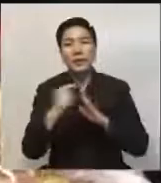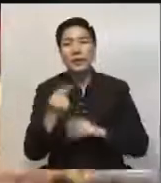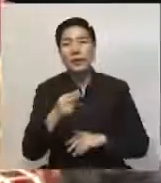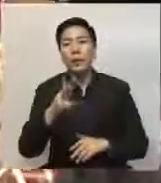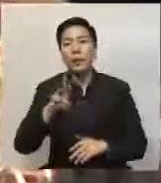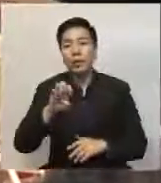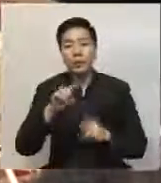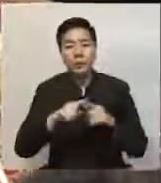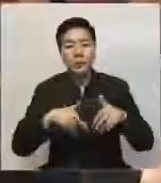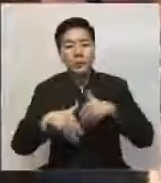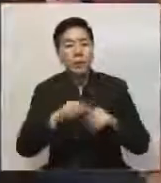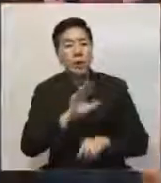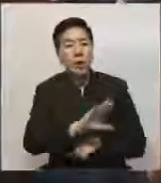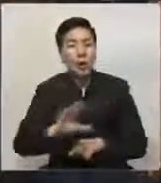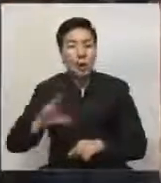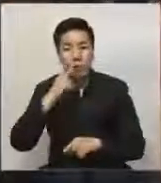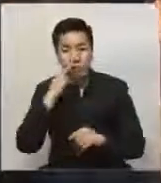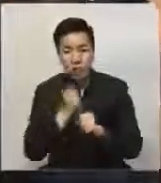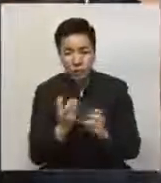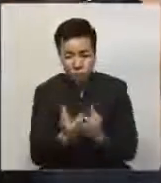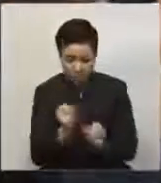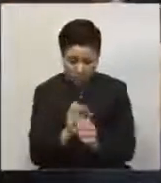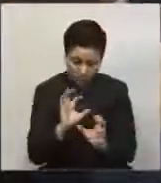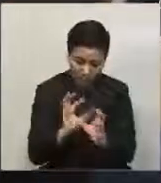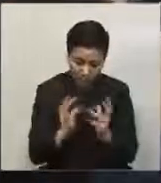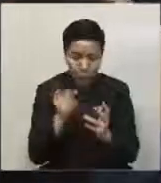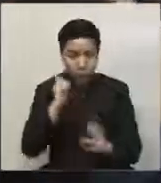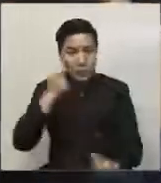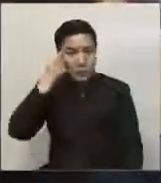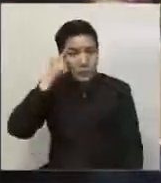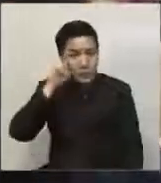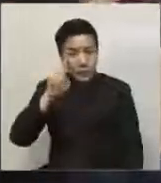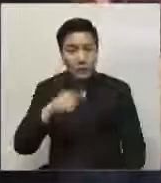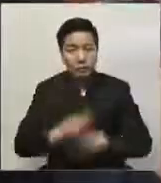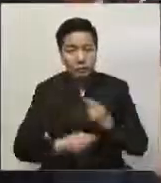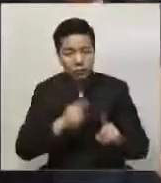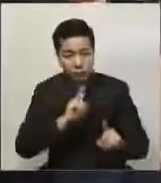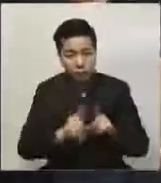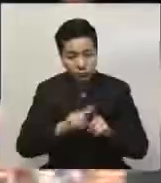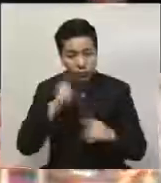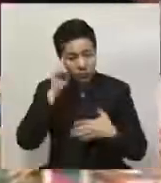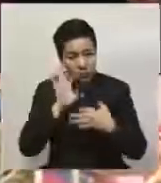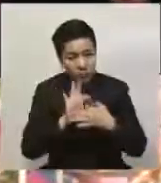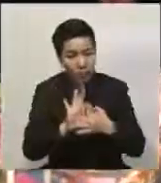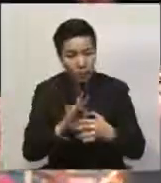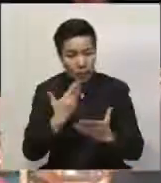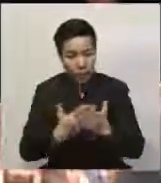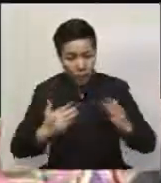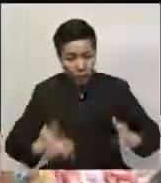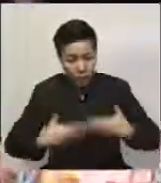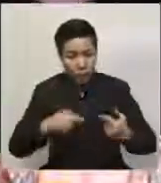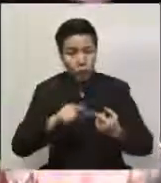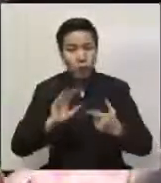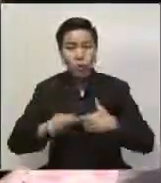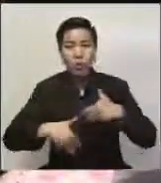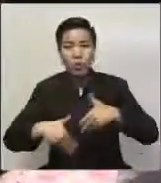การประดิษฐ์โคมพื้นเมืองพร้อมแนะนำการประดิษฐ์โคมเนี่ยนะท่านบอกว่าก็ต้องคำนึงถึงการตลาดมารองรับไว้ด้วยเพื่อก่อให้เกิดรายได้